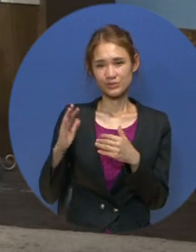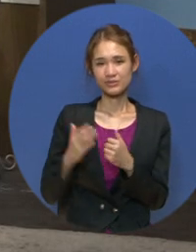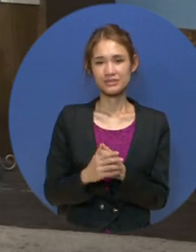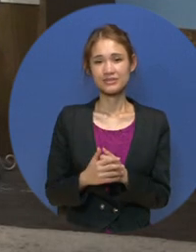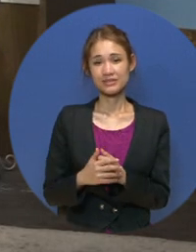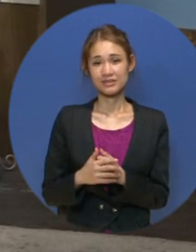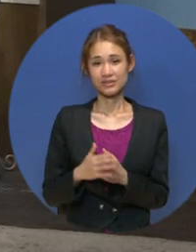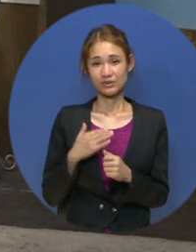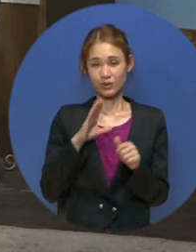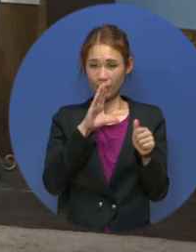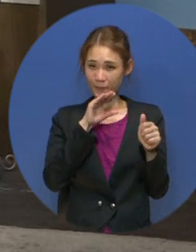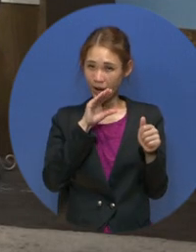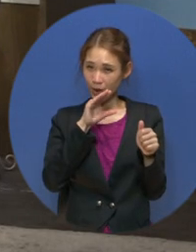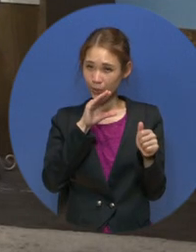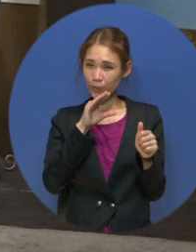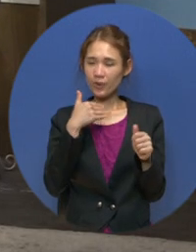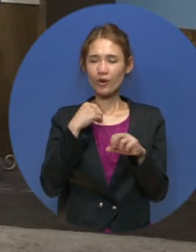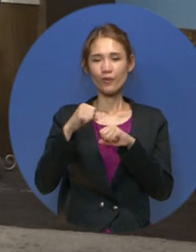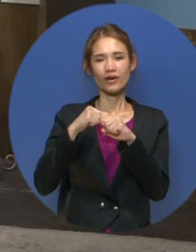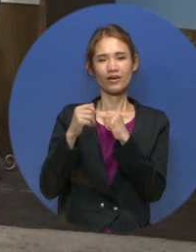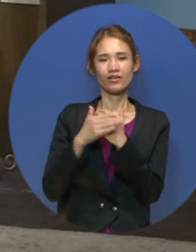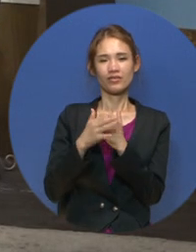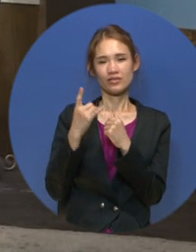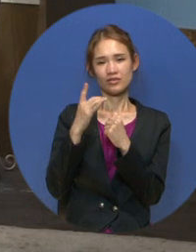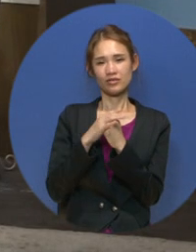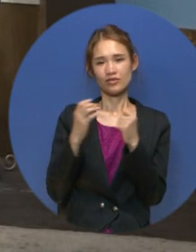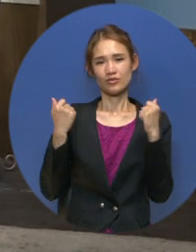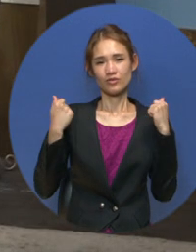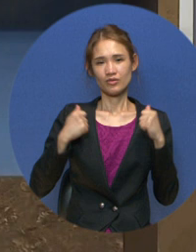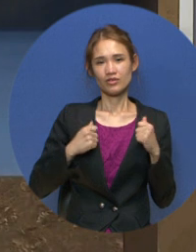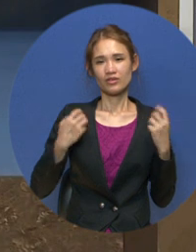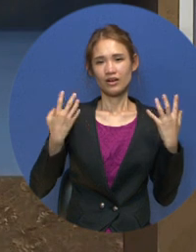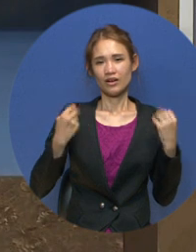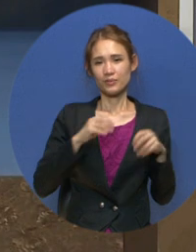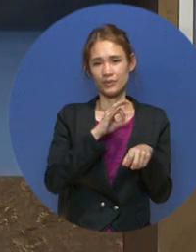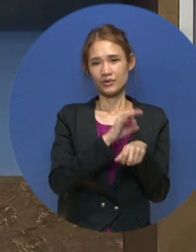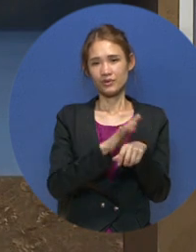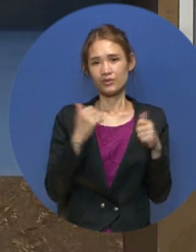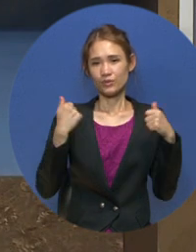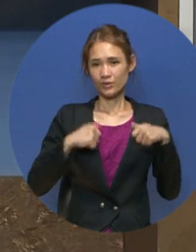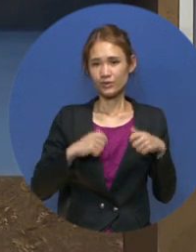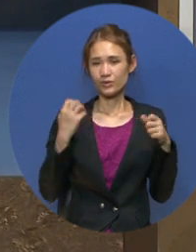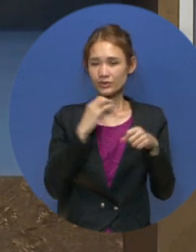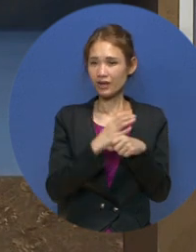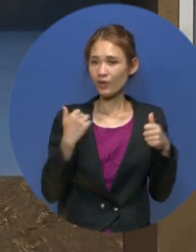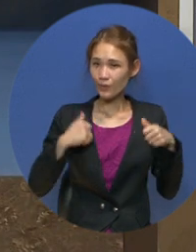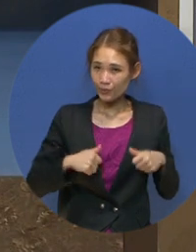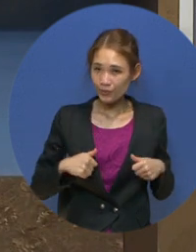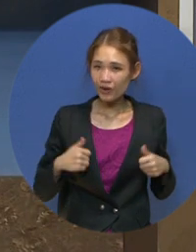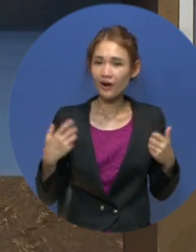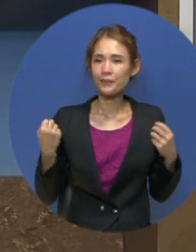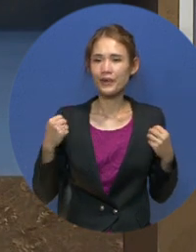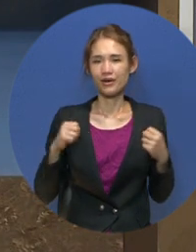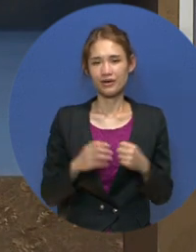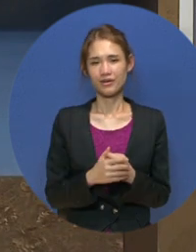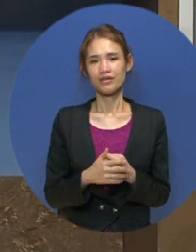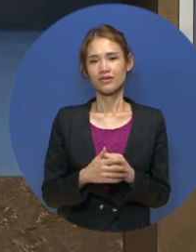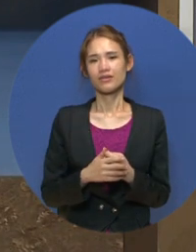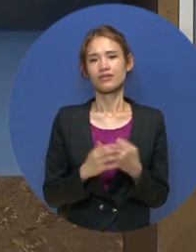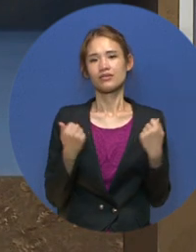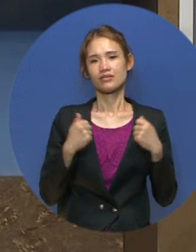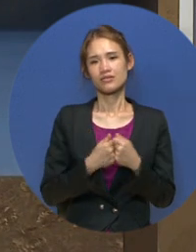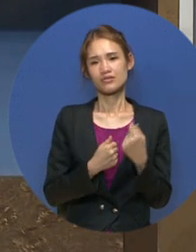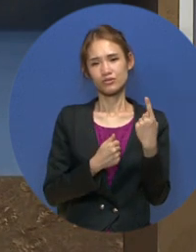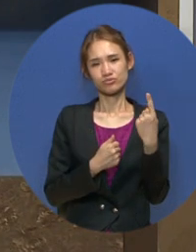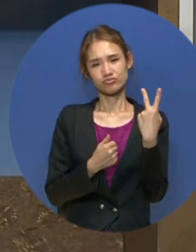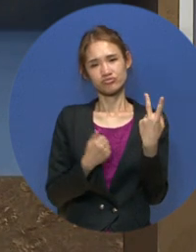또 저는 이제 방송을 하다 보니까 네네. 옷을 굉장히 많이 사고 네. 또 입거든요. 그런데 이 옷이 한